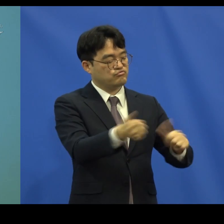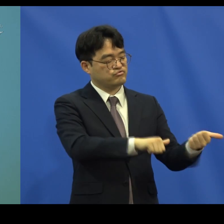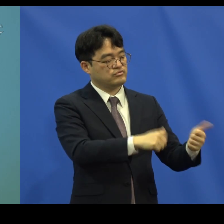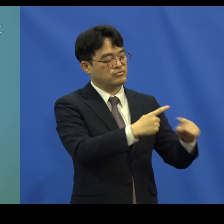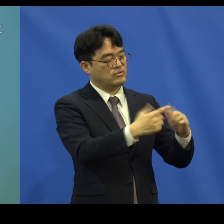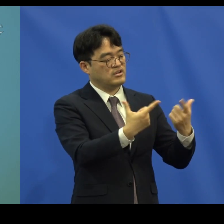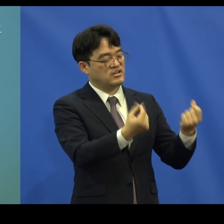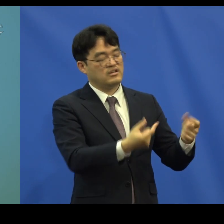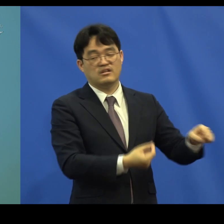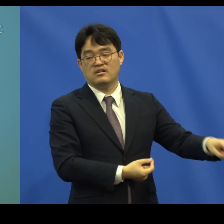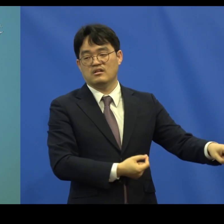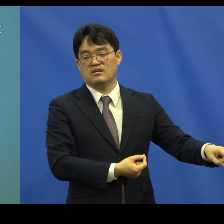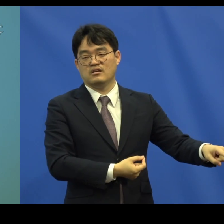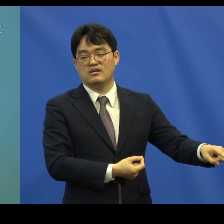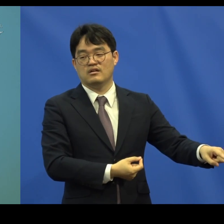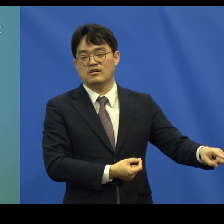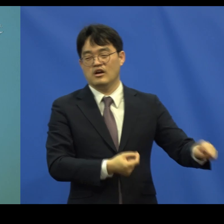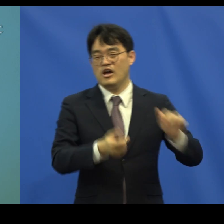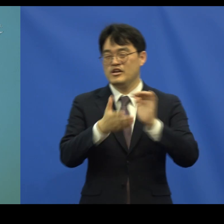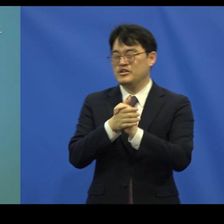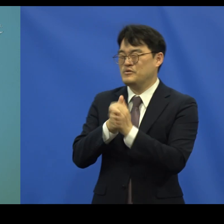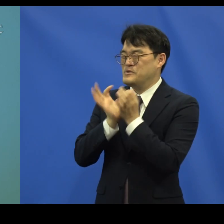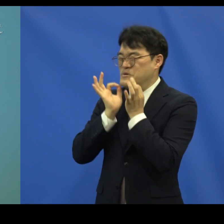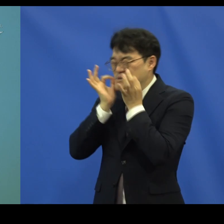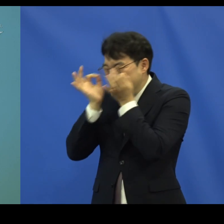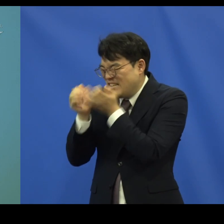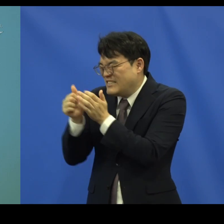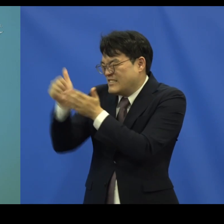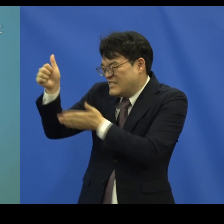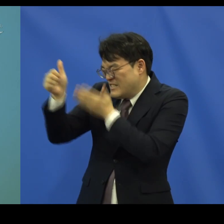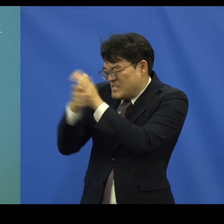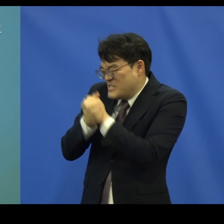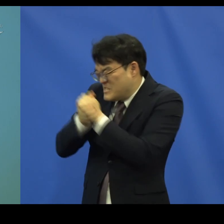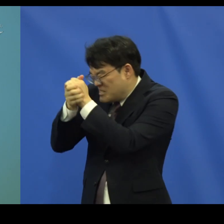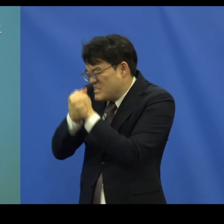간절해지지 않고, 그렇죠? 우리나라가 옛날에 못 먹고 살 때는